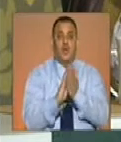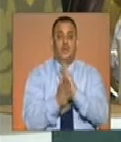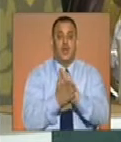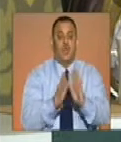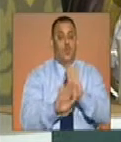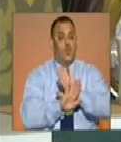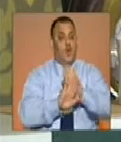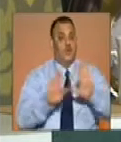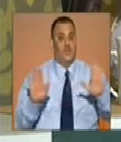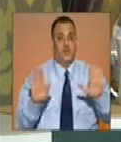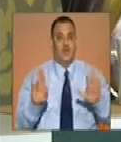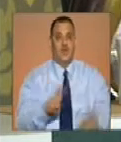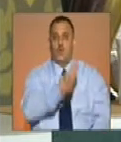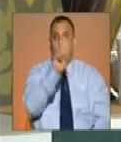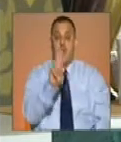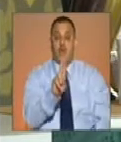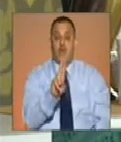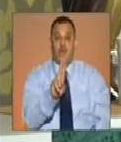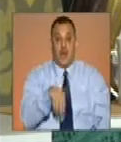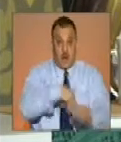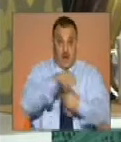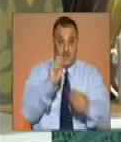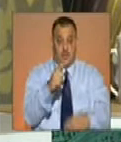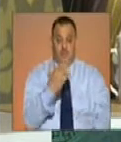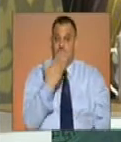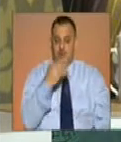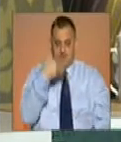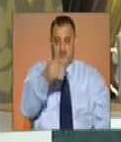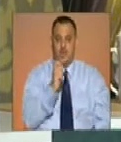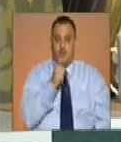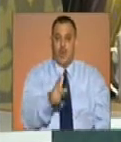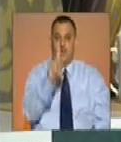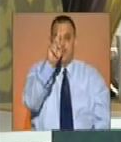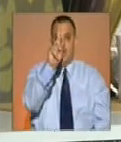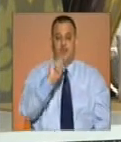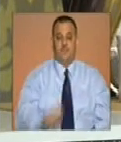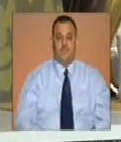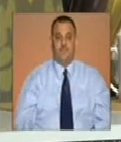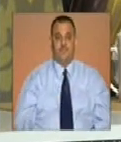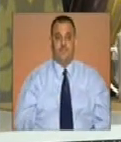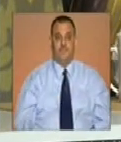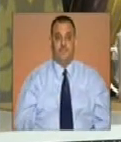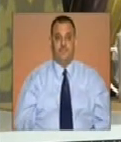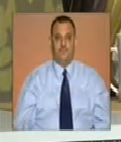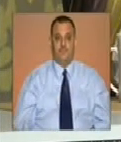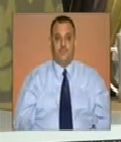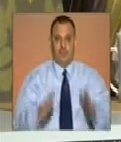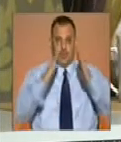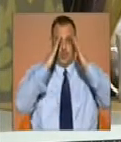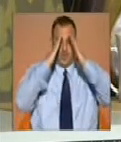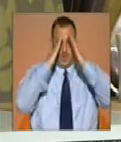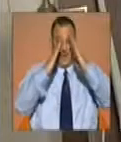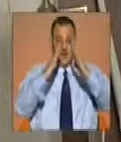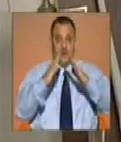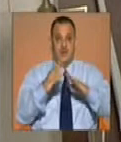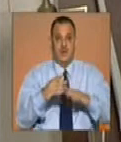لا عمرها ما حجت، أنا حجيت. طيب أختي ما أشرف، أبشر أجاوبك إن شاء الله. وشكرا. اهلا وسهلا.